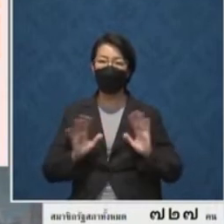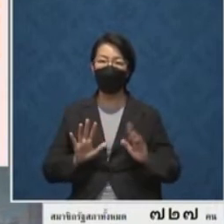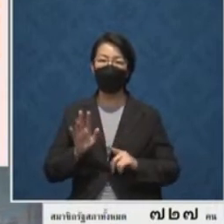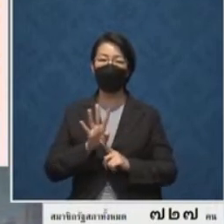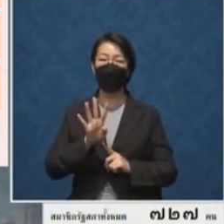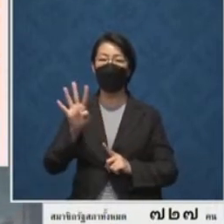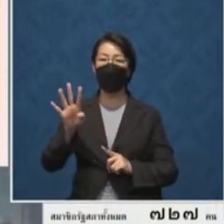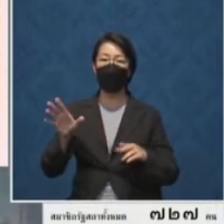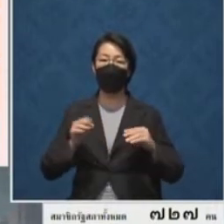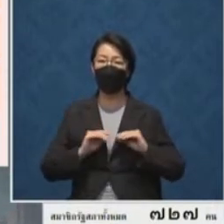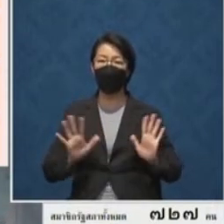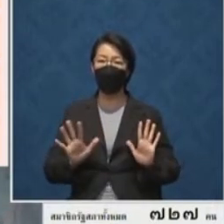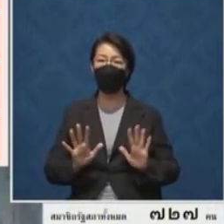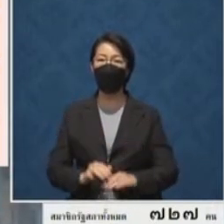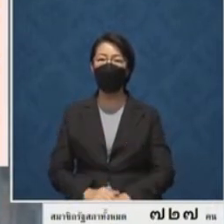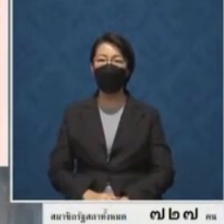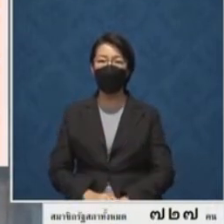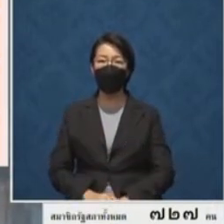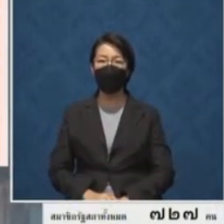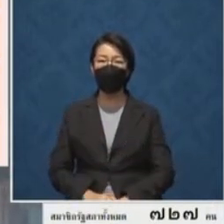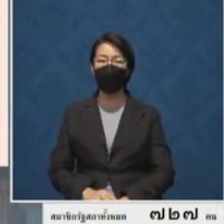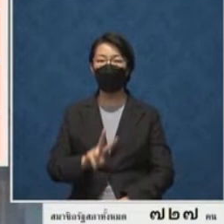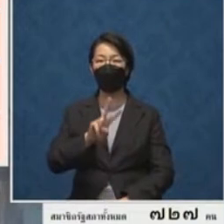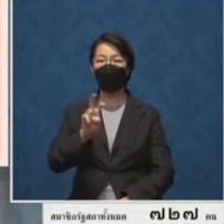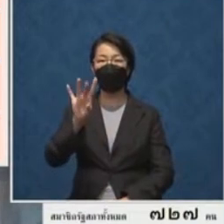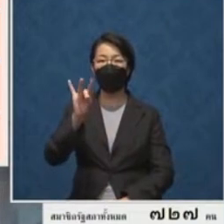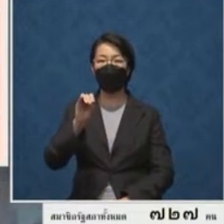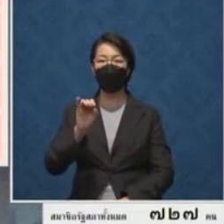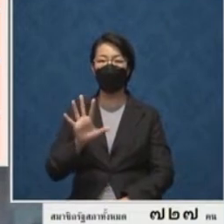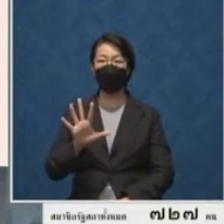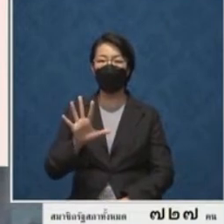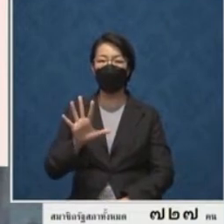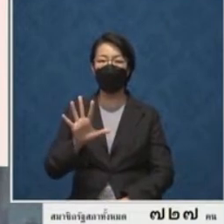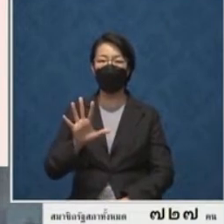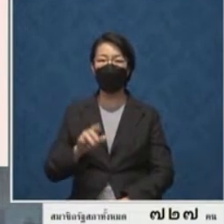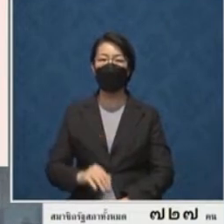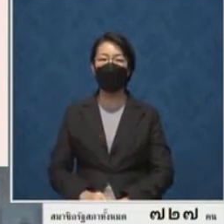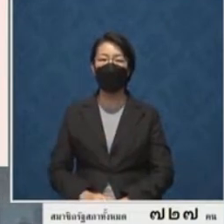การ 285นายประกอบรัตนพันธ์